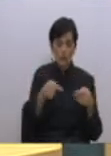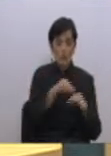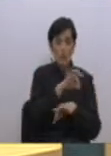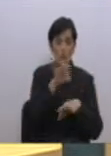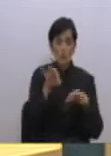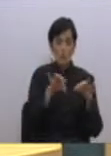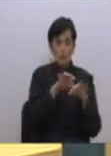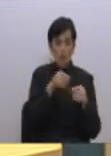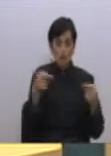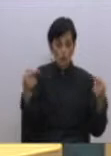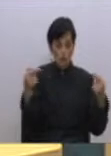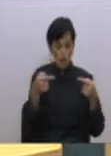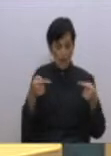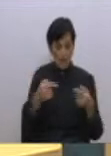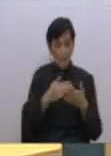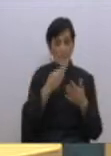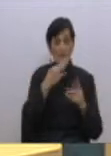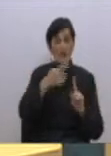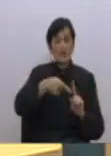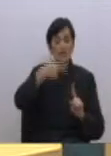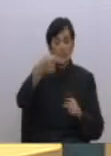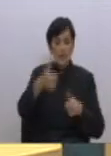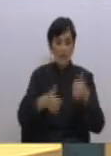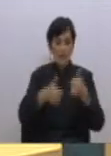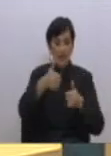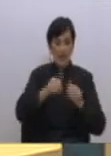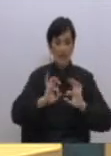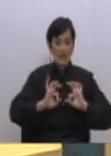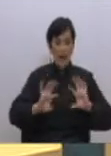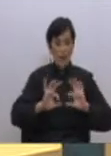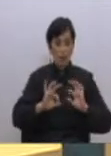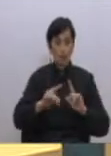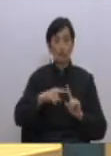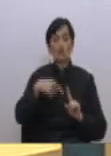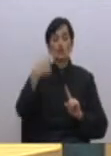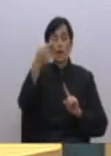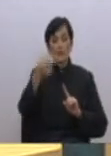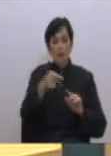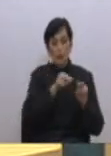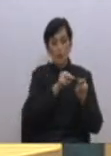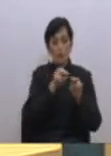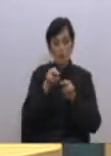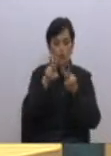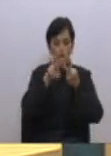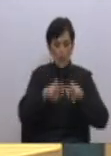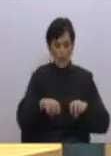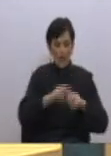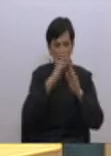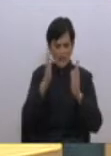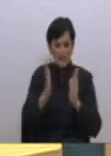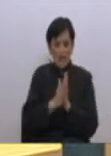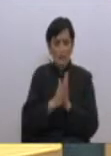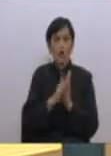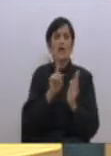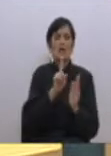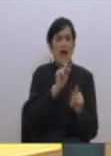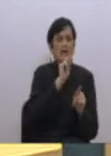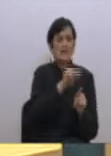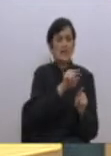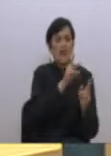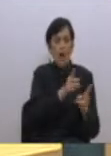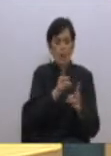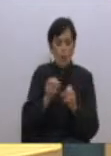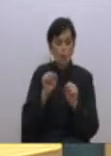abami sobași, șemdeg am șemdeg teba, tenderis gamoț hadeba da, șemdeg monitori ghida, șemoț voda cu la per. Oricum șele vor avea zătana șaul în mochtes